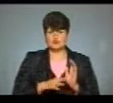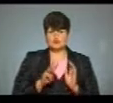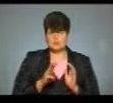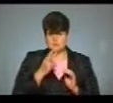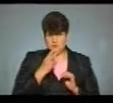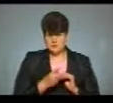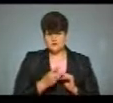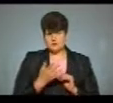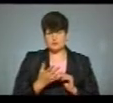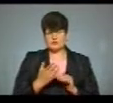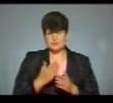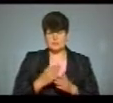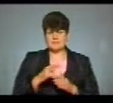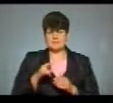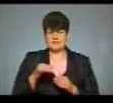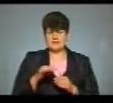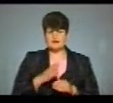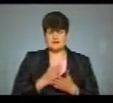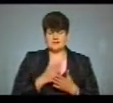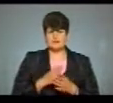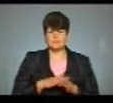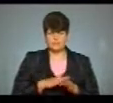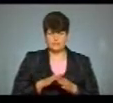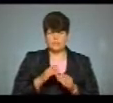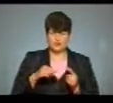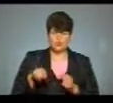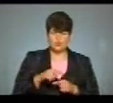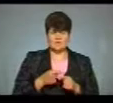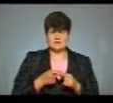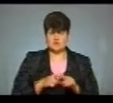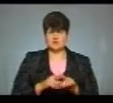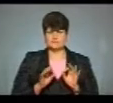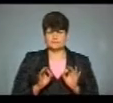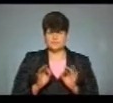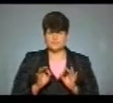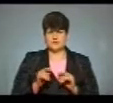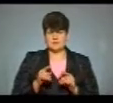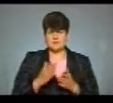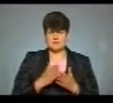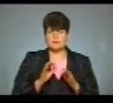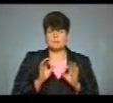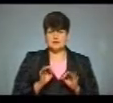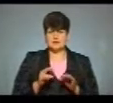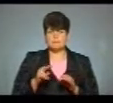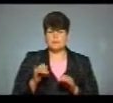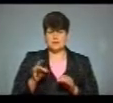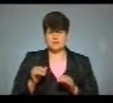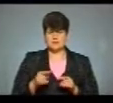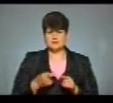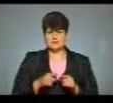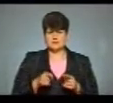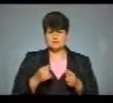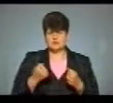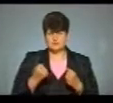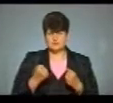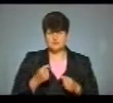бачимо по ньому, якщо пройшли педалі ціле коло, відповідно, значить все нормально, технічно він справний, і там стоїть правильна передача для даних спортсменів,